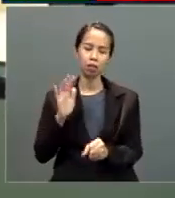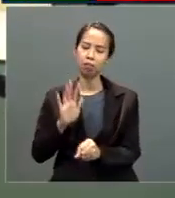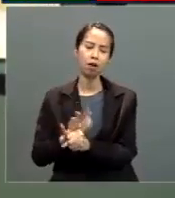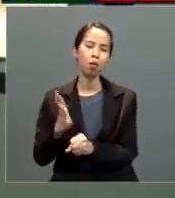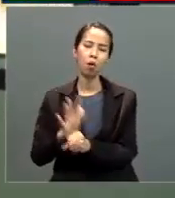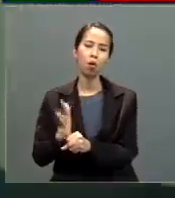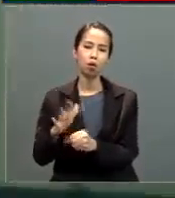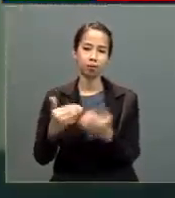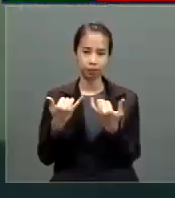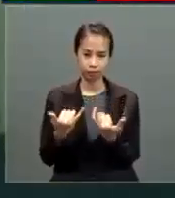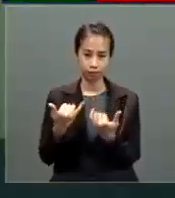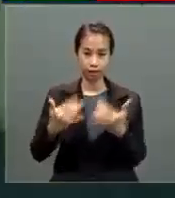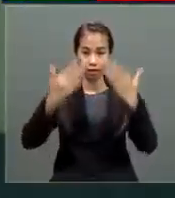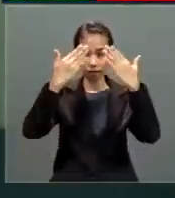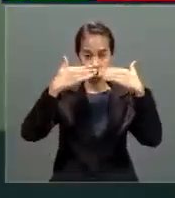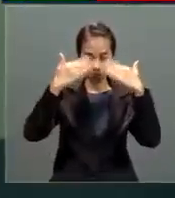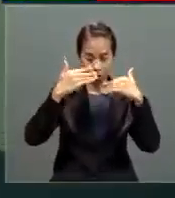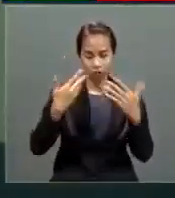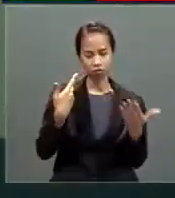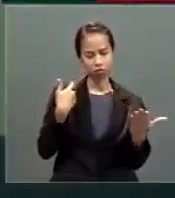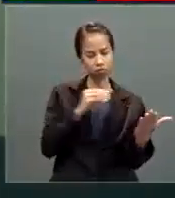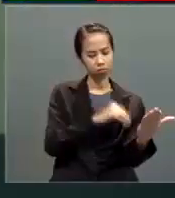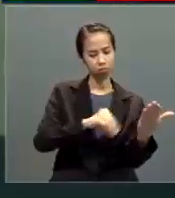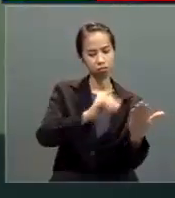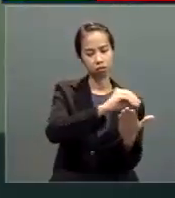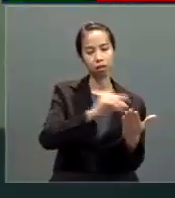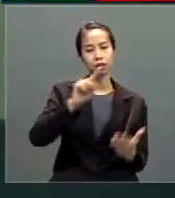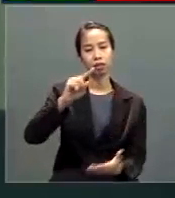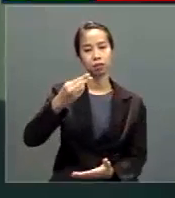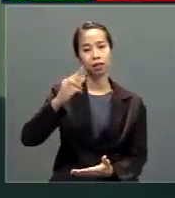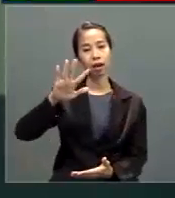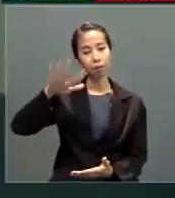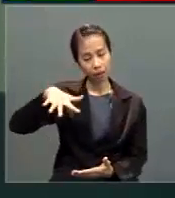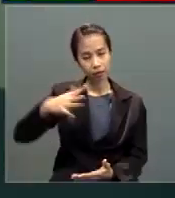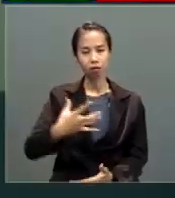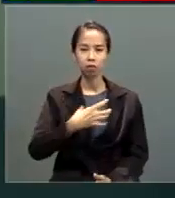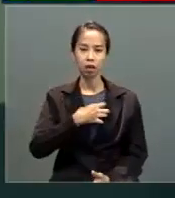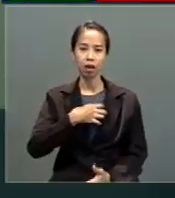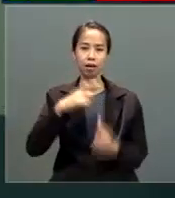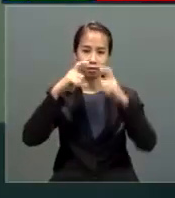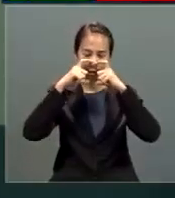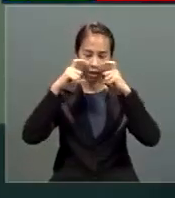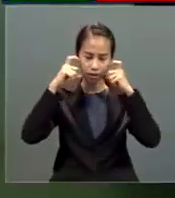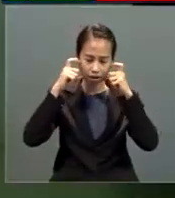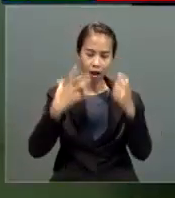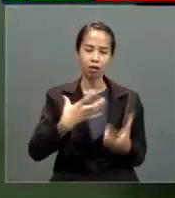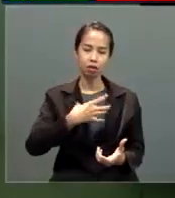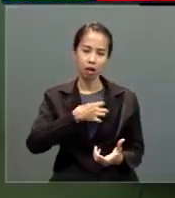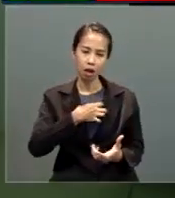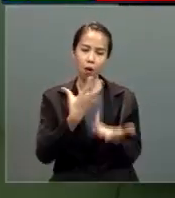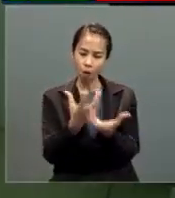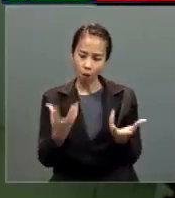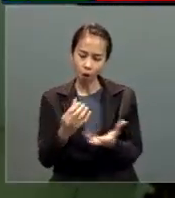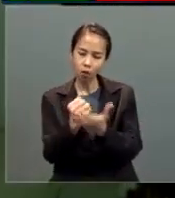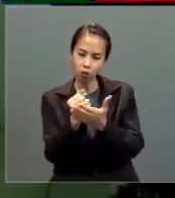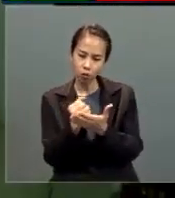การโดยปัจจุบันมีผู้พิการทางสายตาทั่วประเทศประมาณ 15,000 คนและยังต้องการหน้ากากอนามัยและก่อนอื่นๆที่ช่วยในการป้องกัน